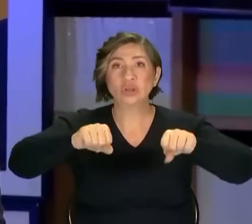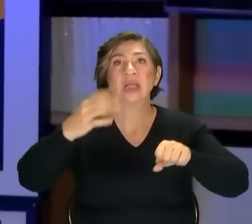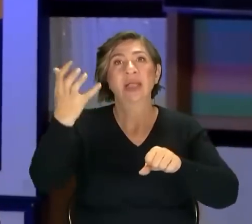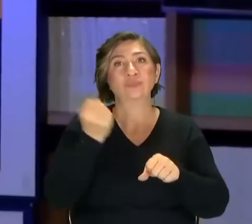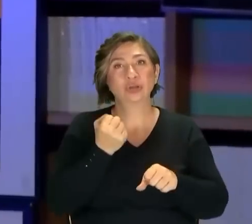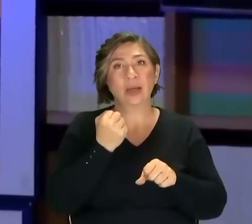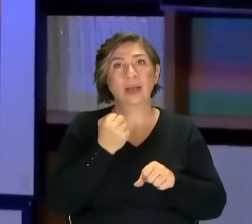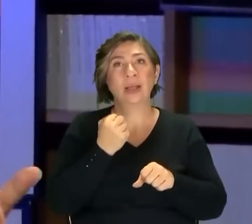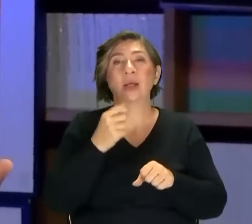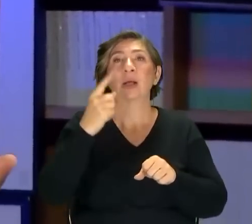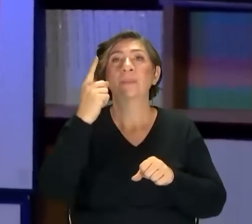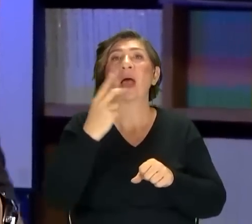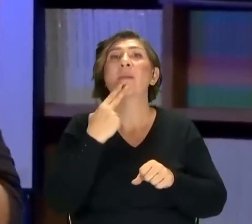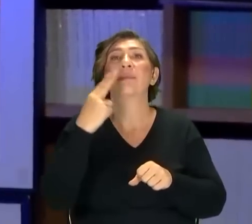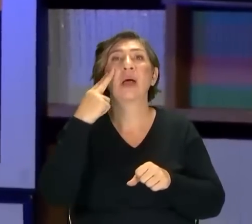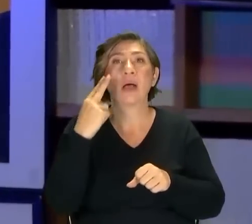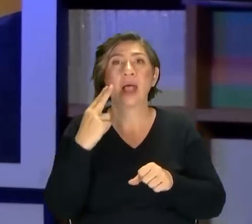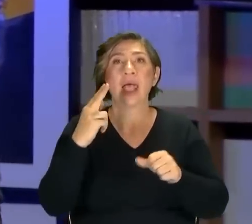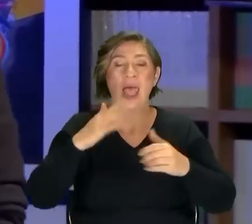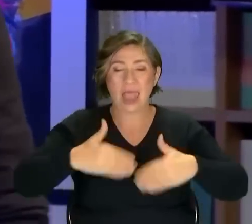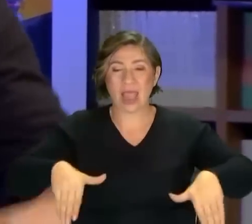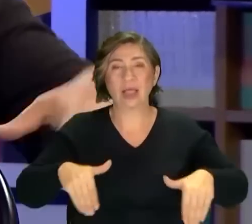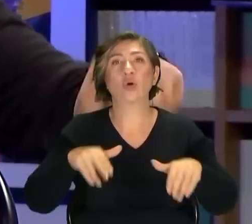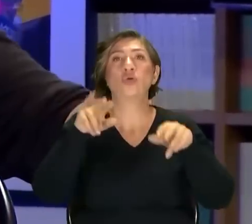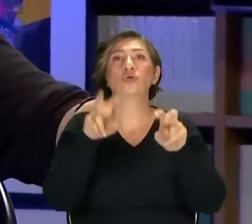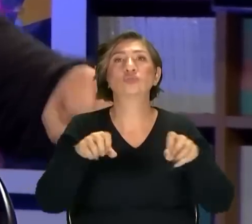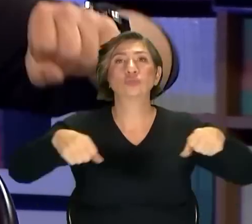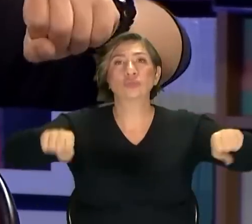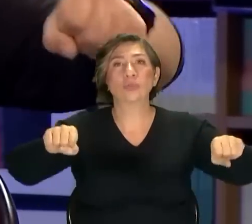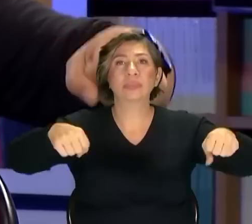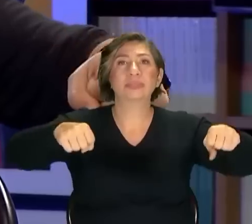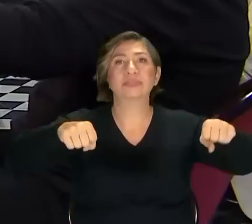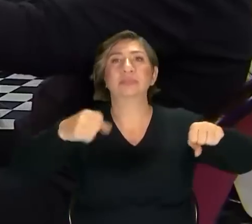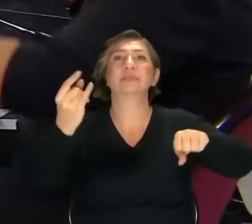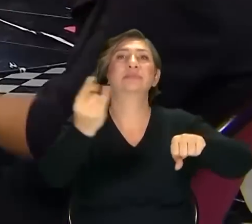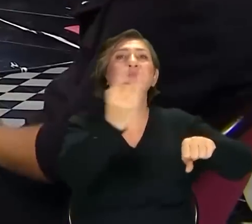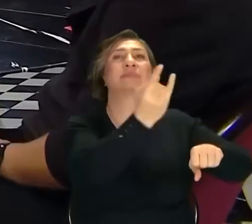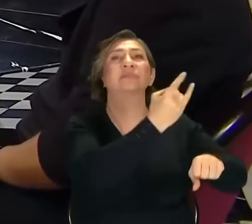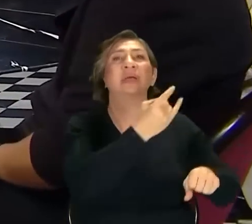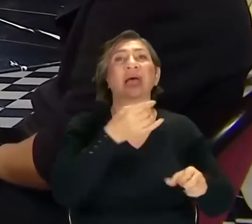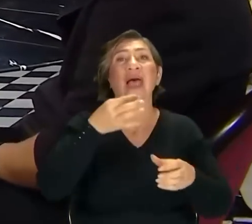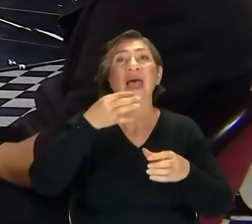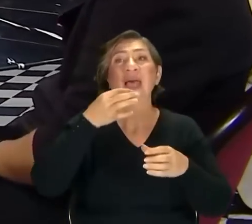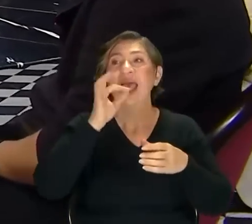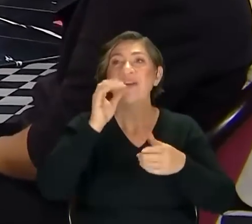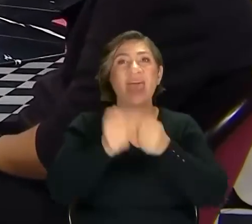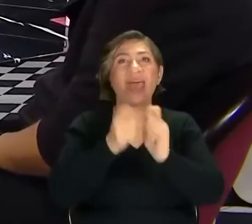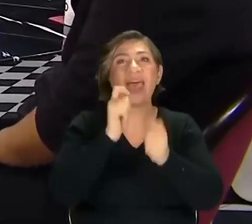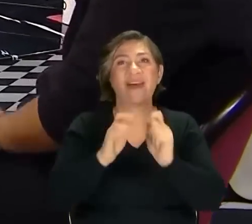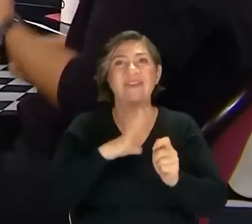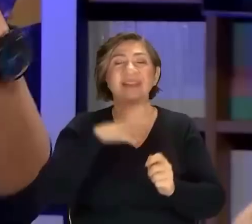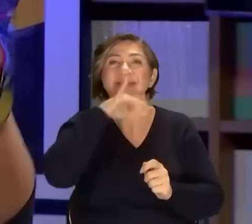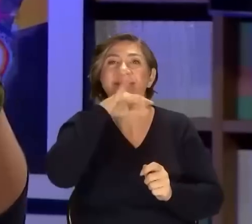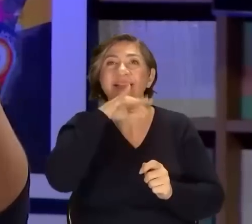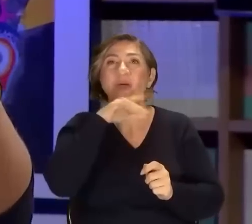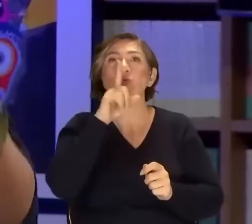almışlar kendilerine. Bir tane ablamız... Giymiş eteğini, oturmuş motorun üzerine pır pır pır pır geziyor. Kahve var buradaki gibi, kahvehaneler var.